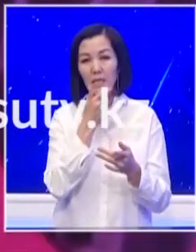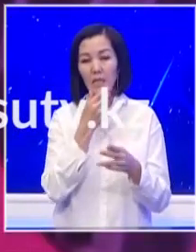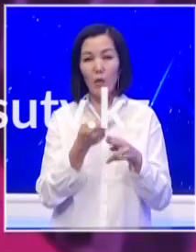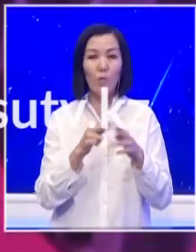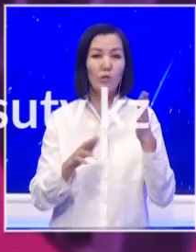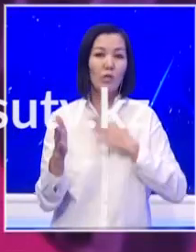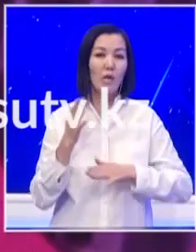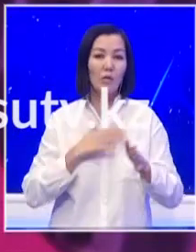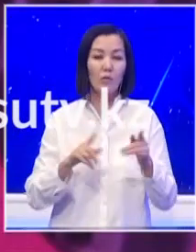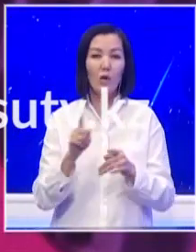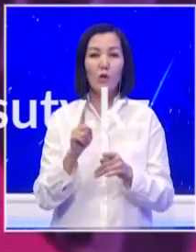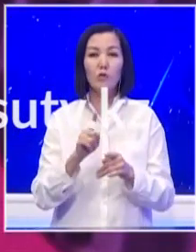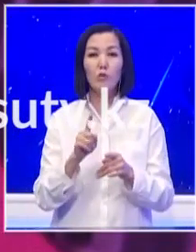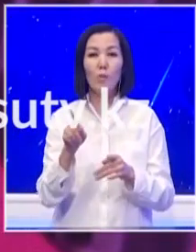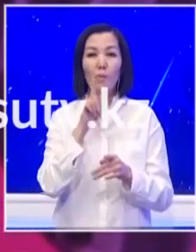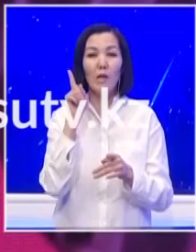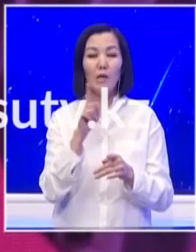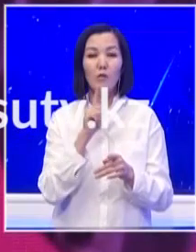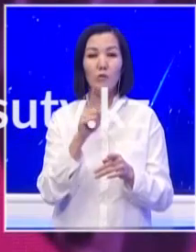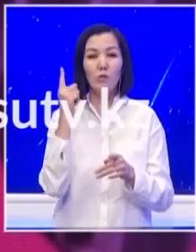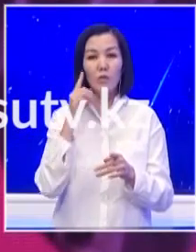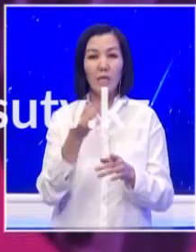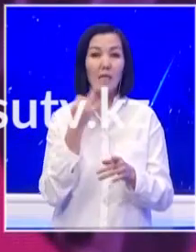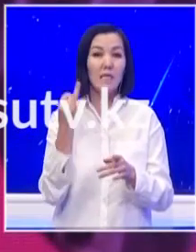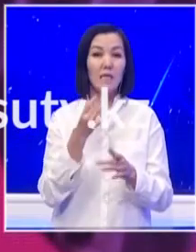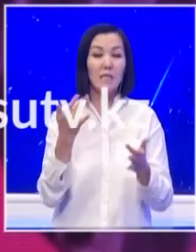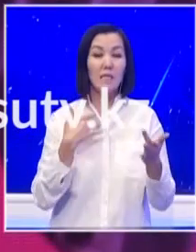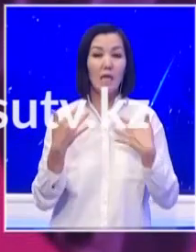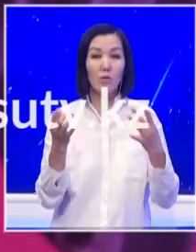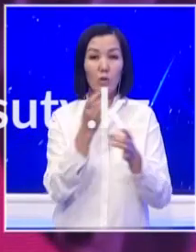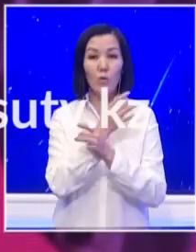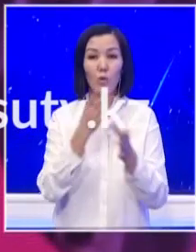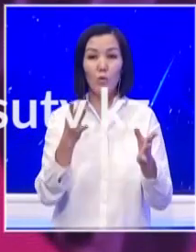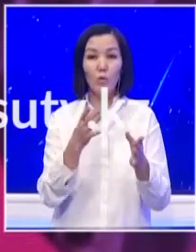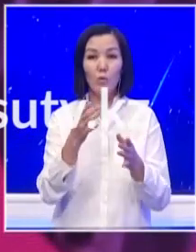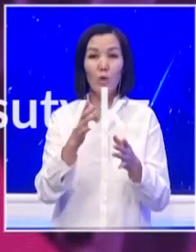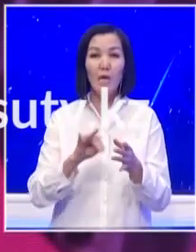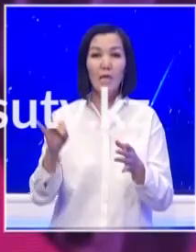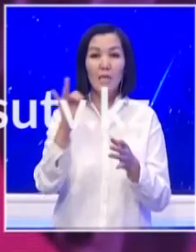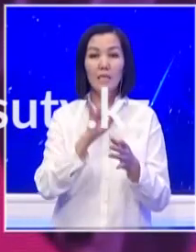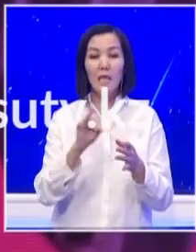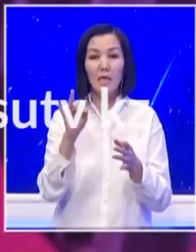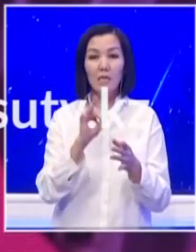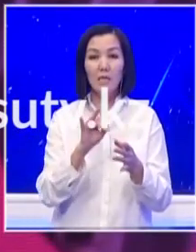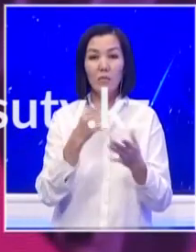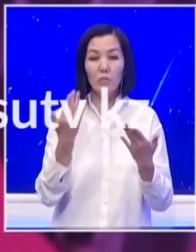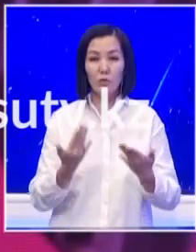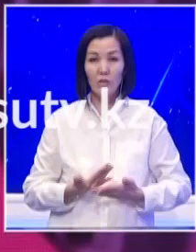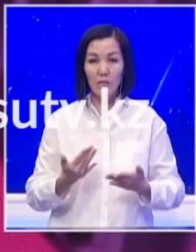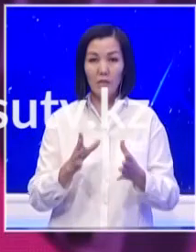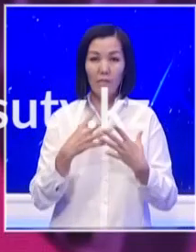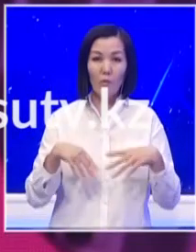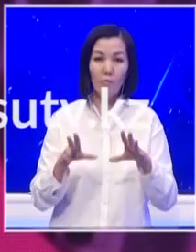очень радует меня, ведь молодежь должна проявлять интерес к театру, к его культурному, историческому и моральному вкладу в общество. От